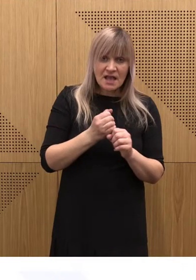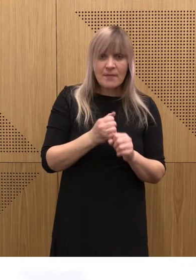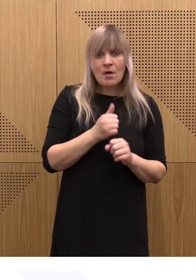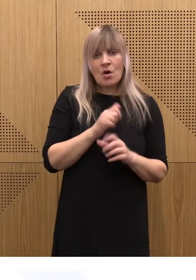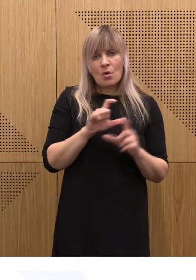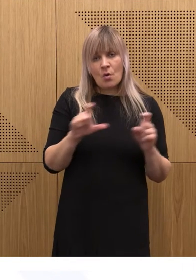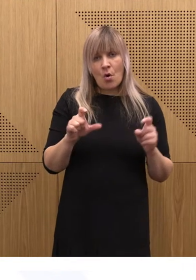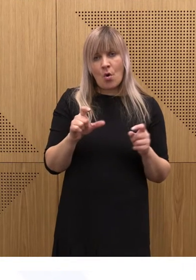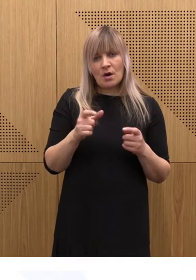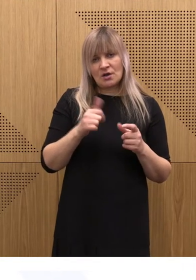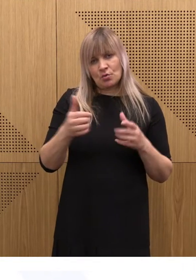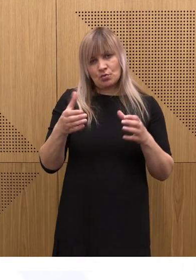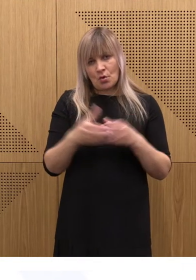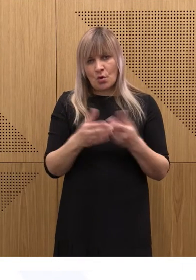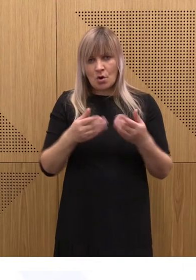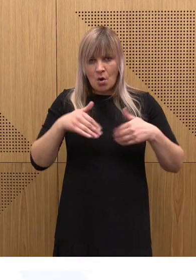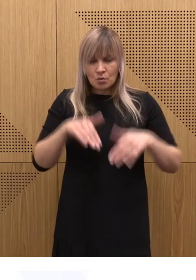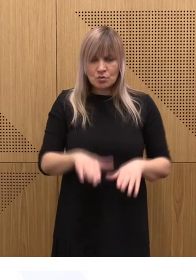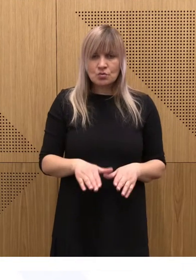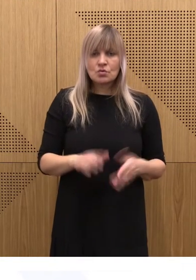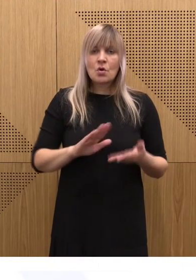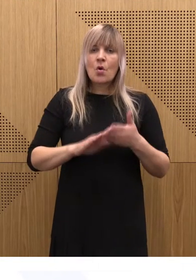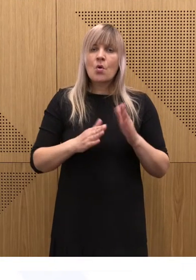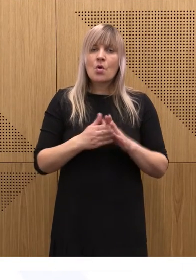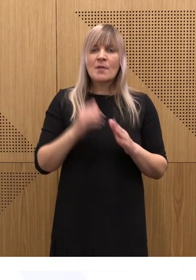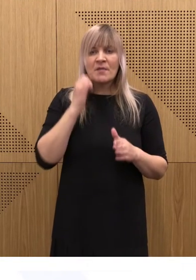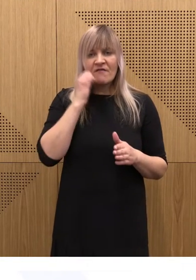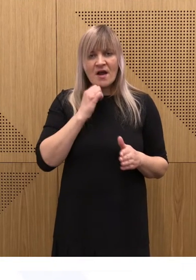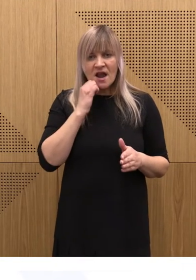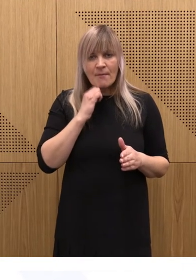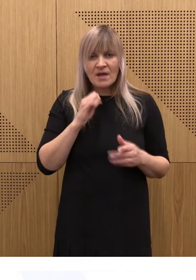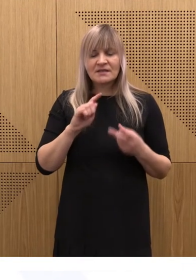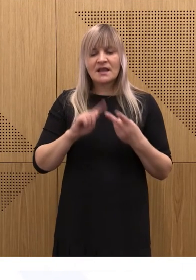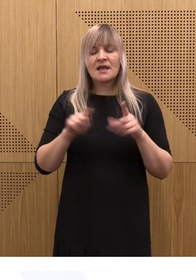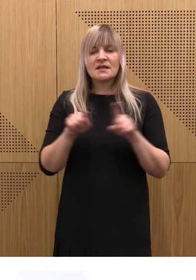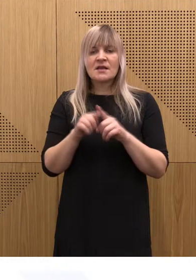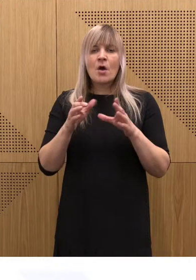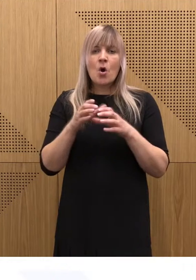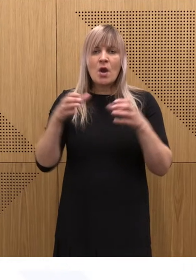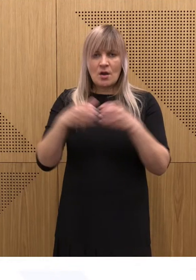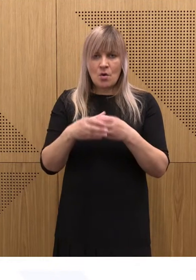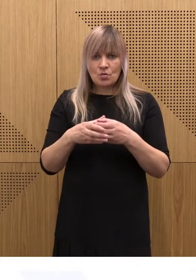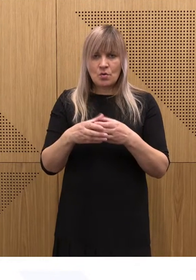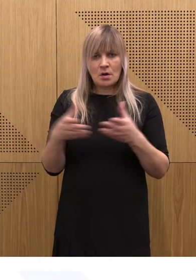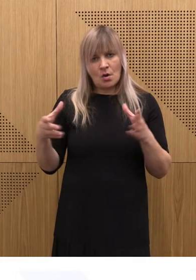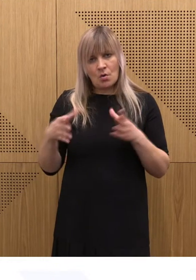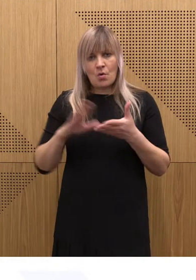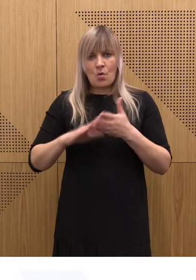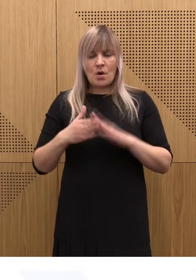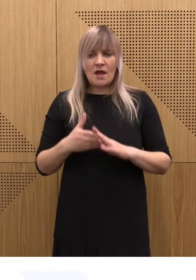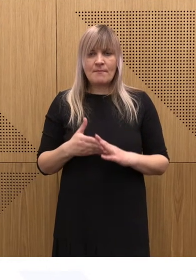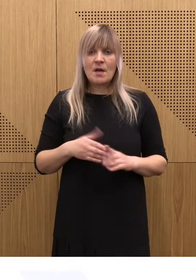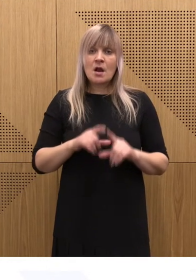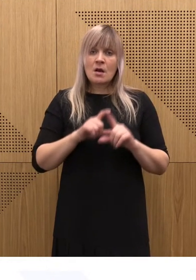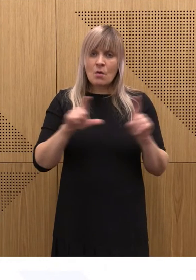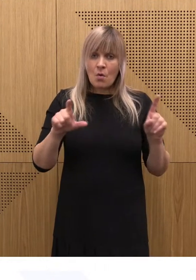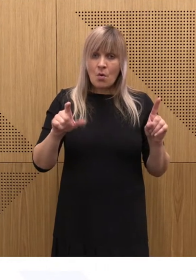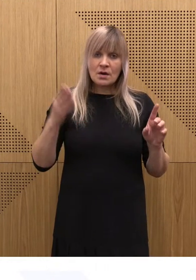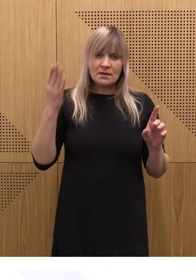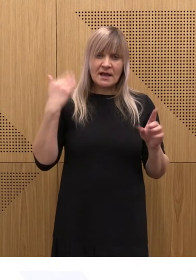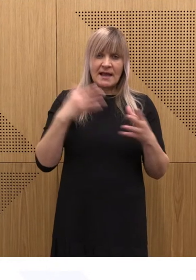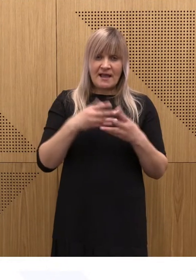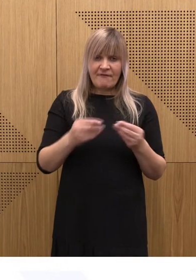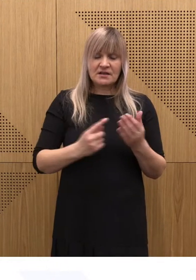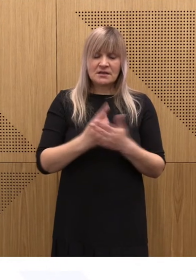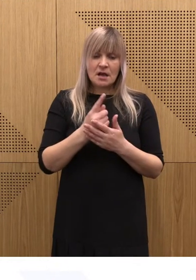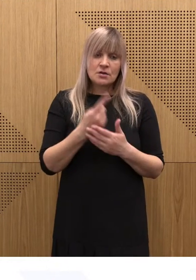otsus kokkuleppel lastevanemate ja hoolekoguga. Ma loodan küll, et koolid on alates kevadest pidanud